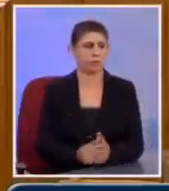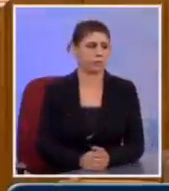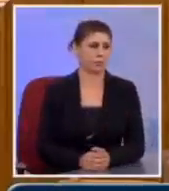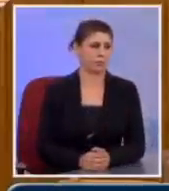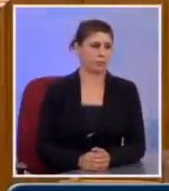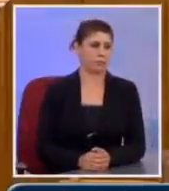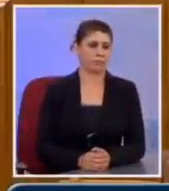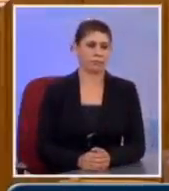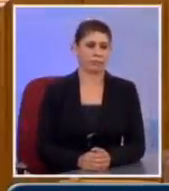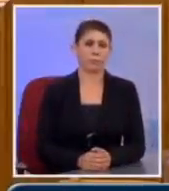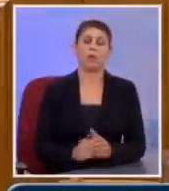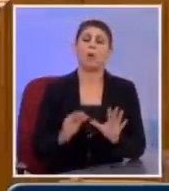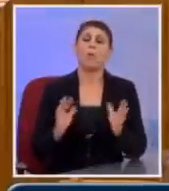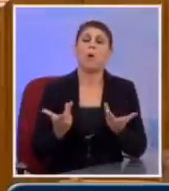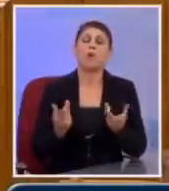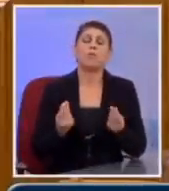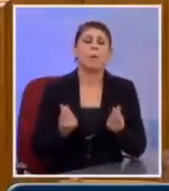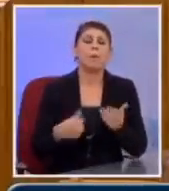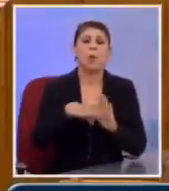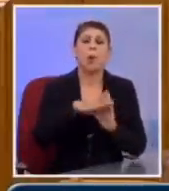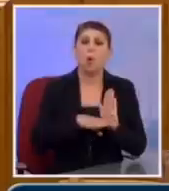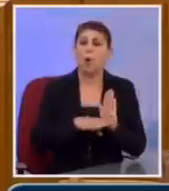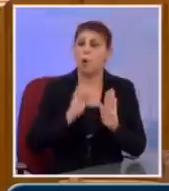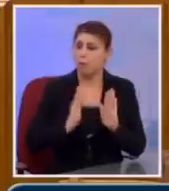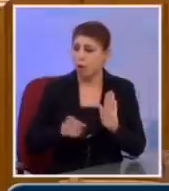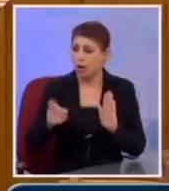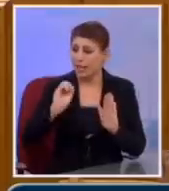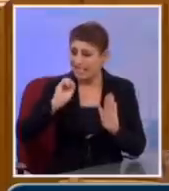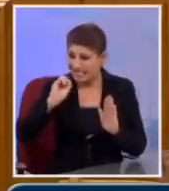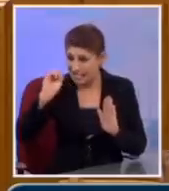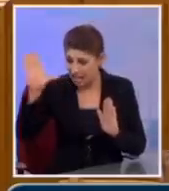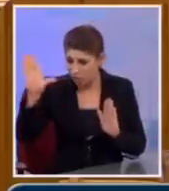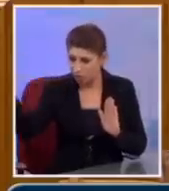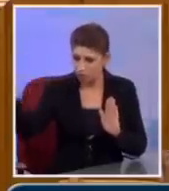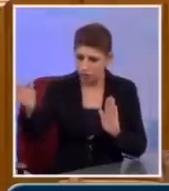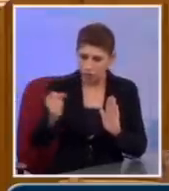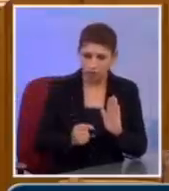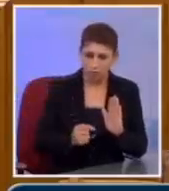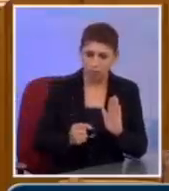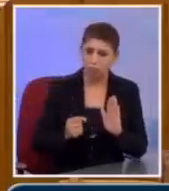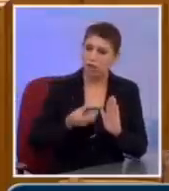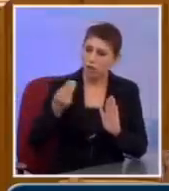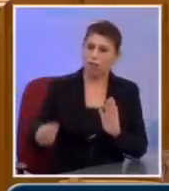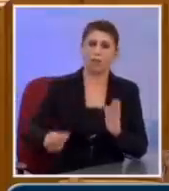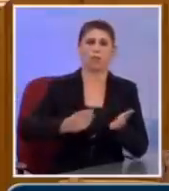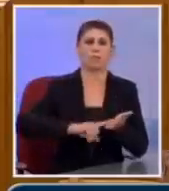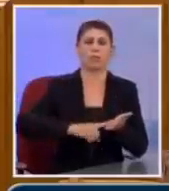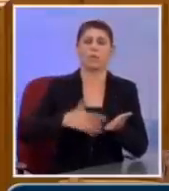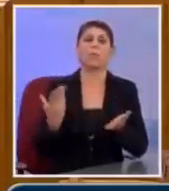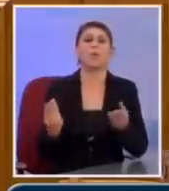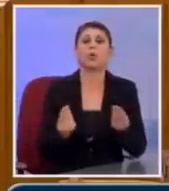και με ποιους όρους μπορεί να γίνει κάποιος Έλληνας. Λοιπόν, η ηθαγένεια λοιπόν τι